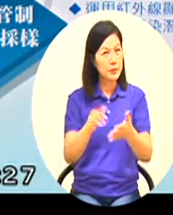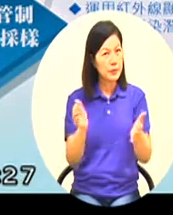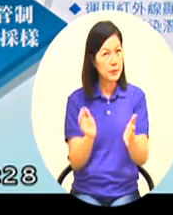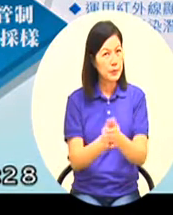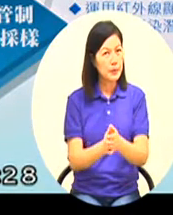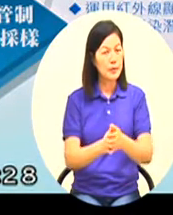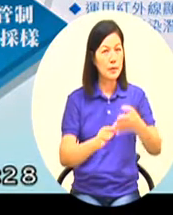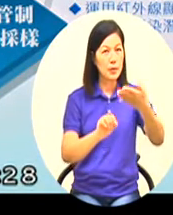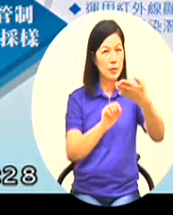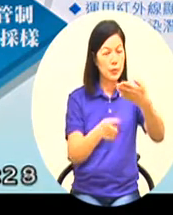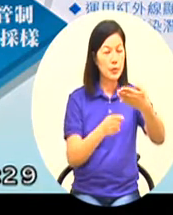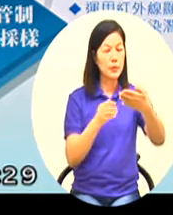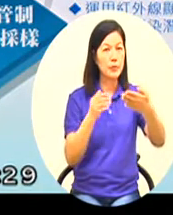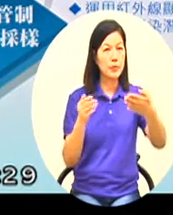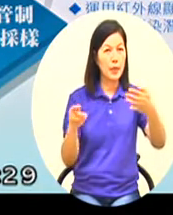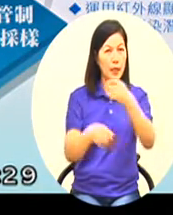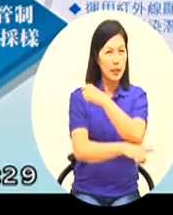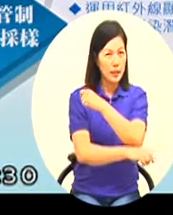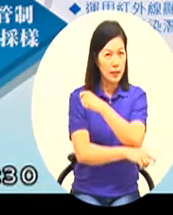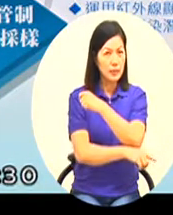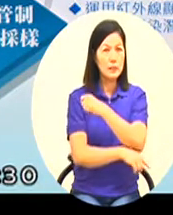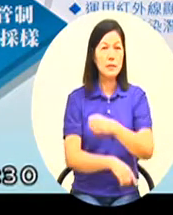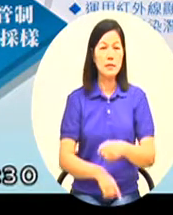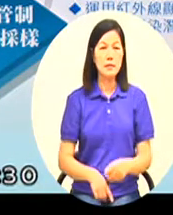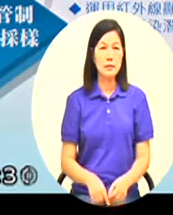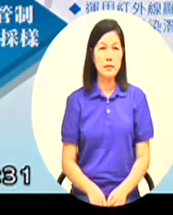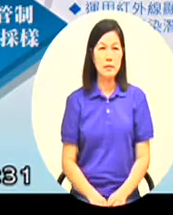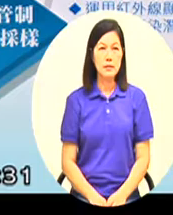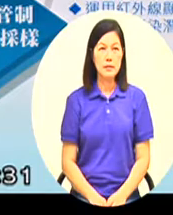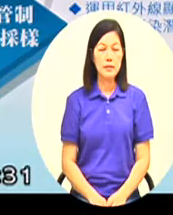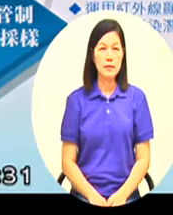9月底为止哈，那我们高雄的一个